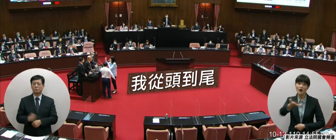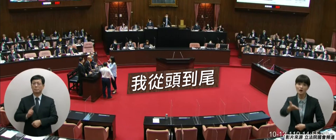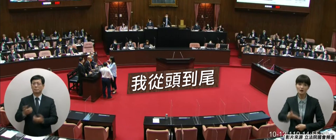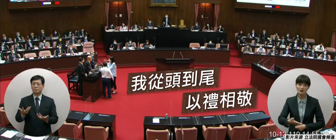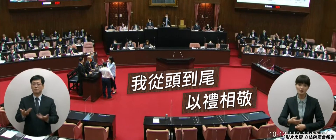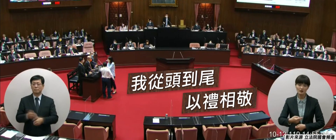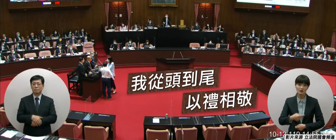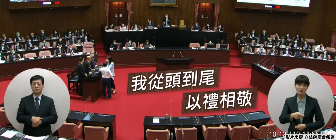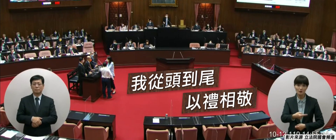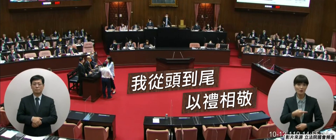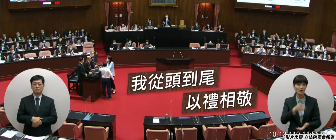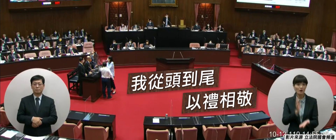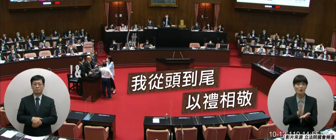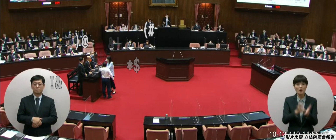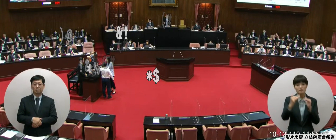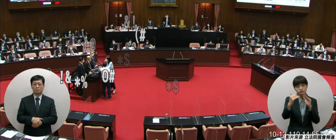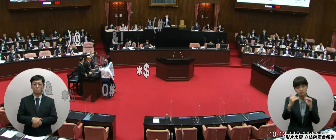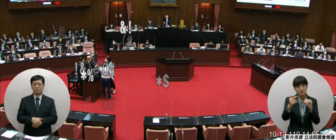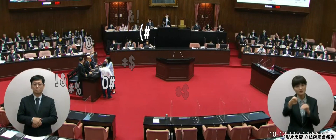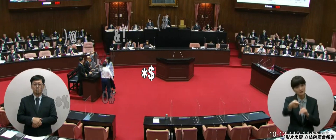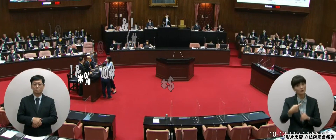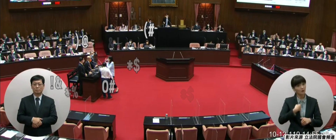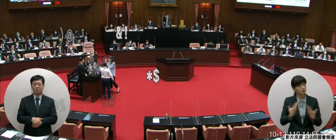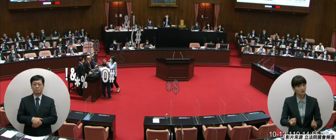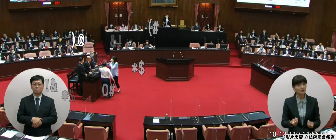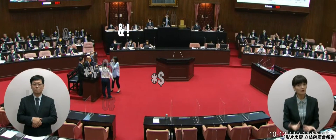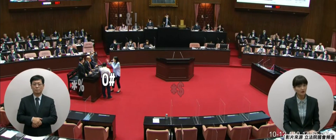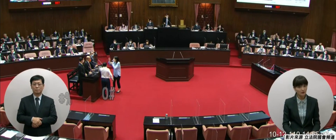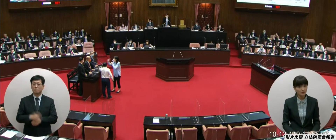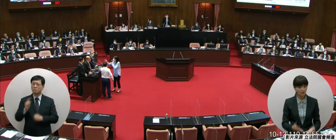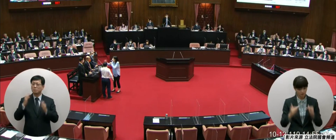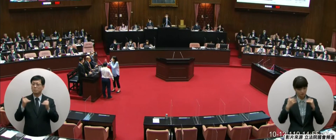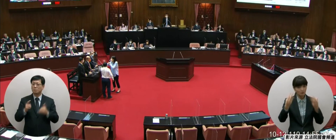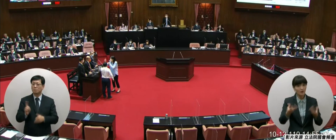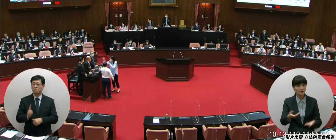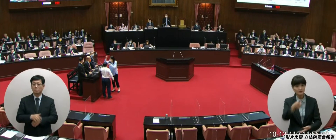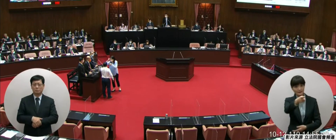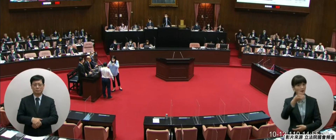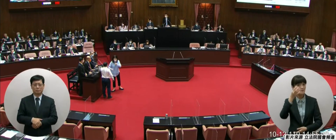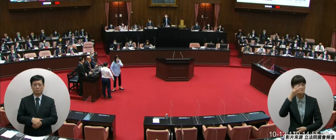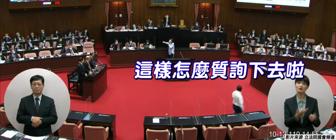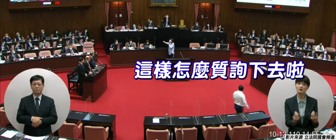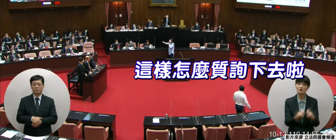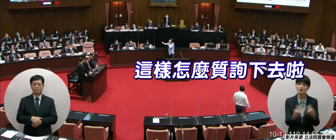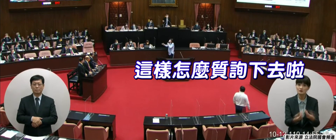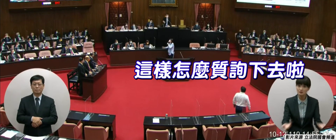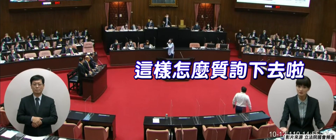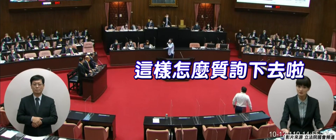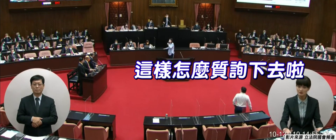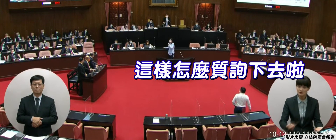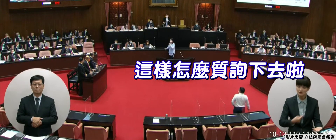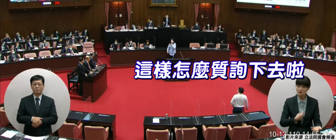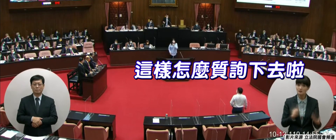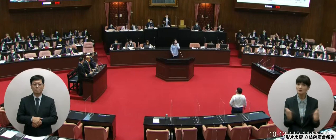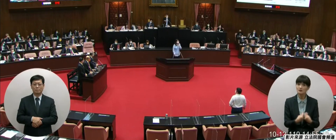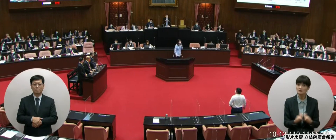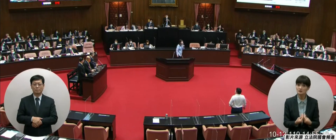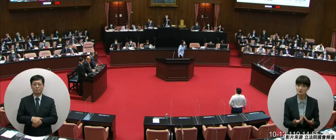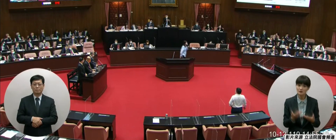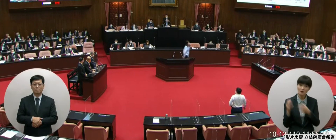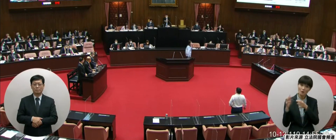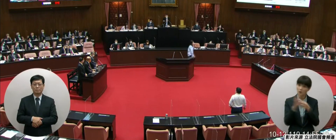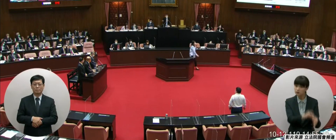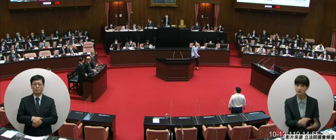我从头到尾以礼相敬，我还不够有礼貌吗？你不要盖小当兄弟，这样怎么执行下去的？ 好，来